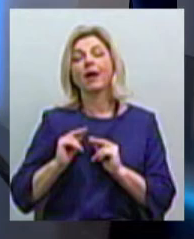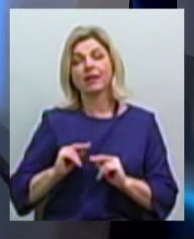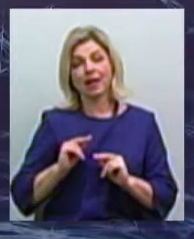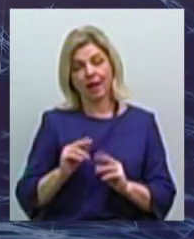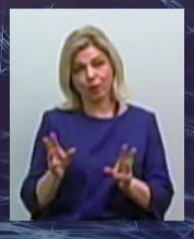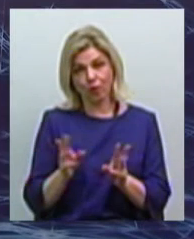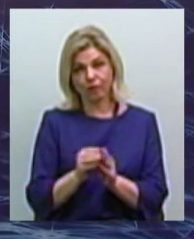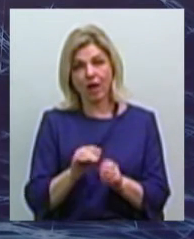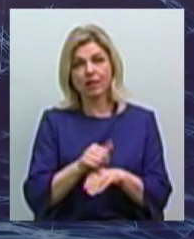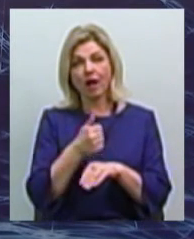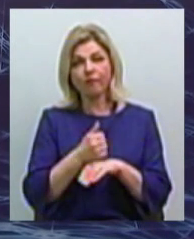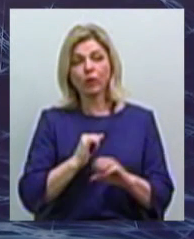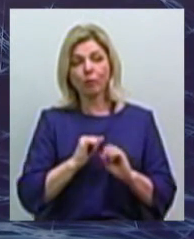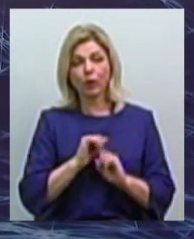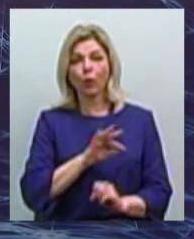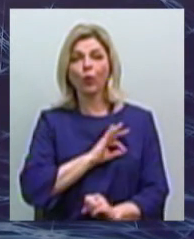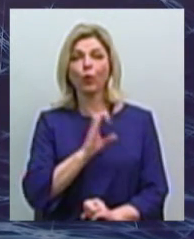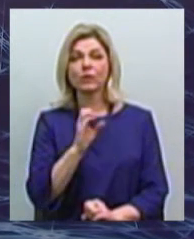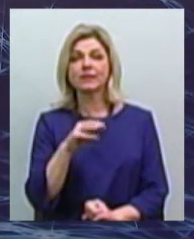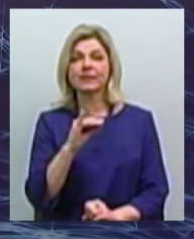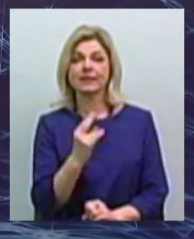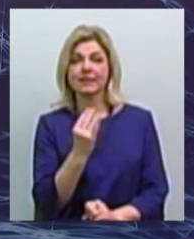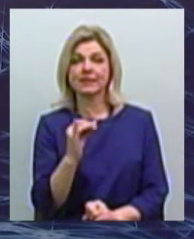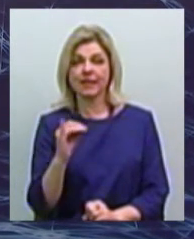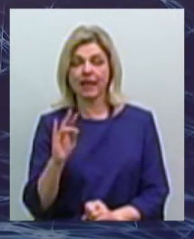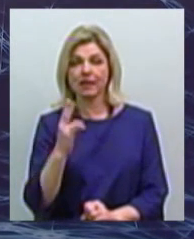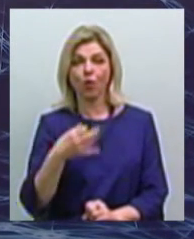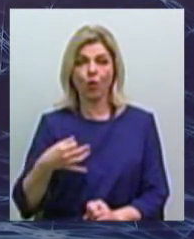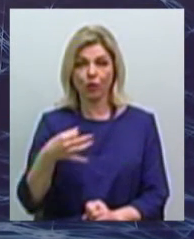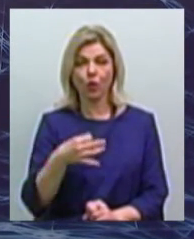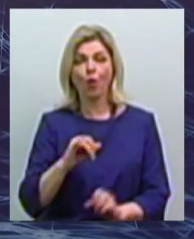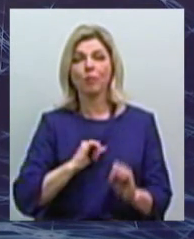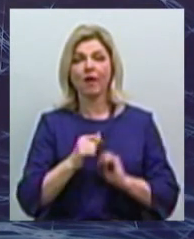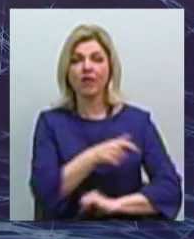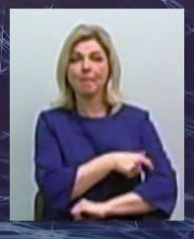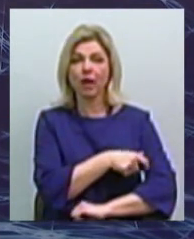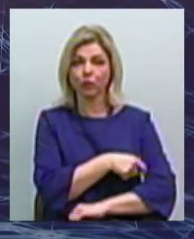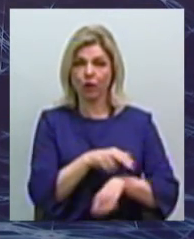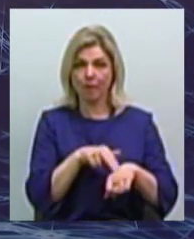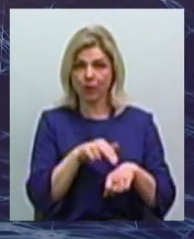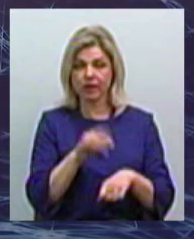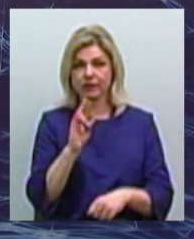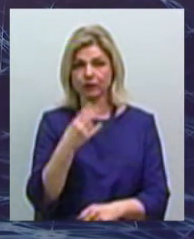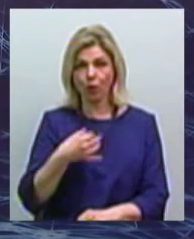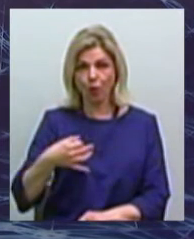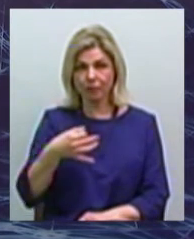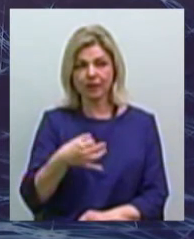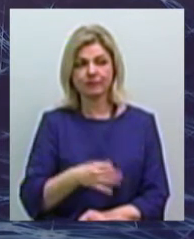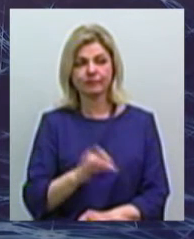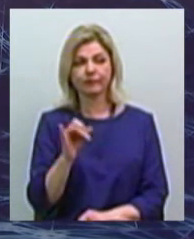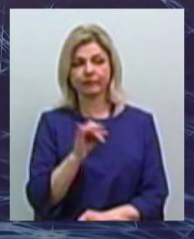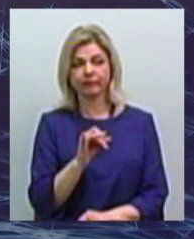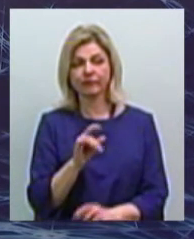виступили головне управління юстиції в Миколаївській області, управління патрульної поліції Миколаївської області.